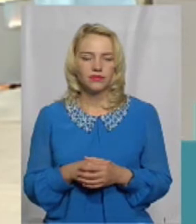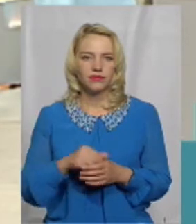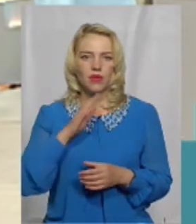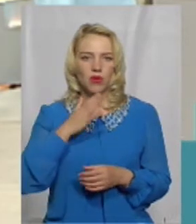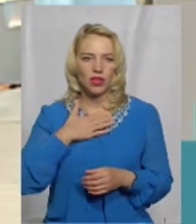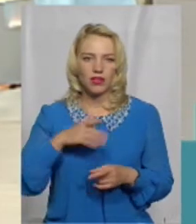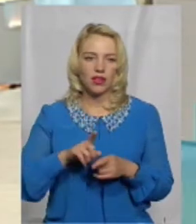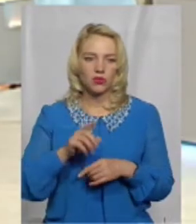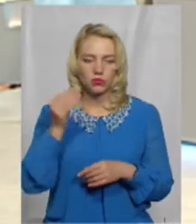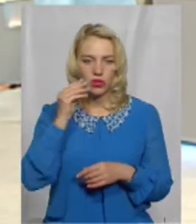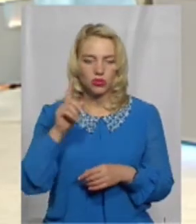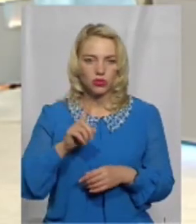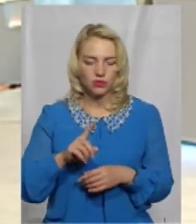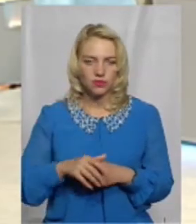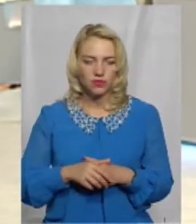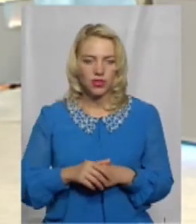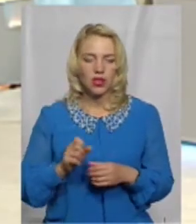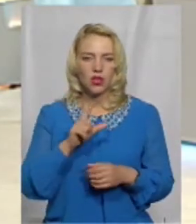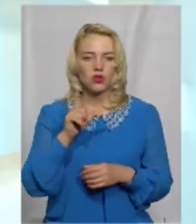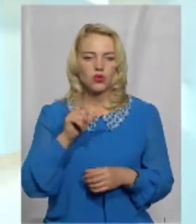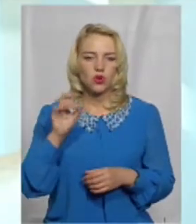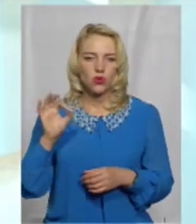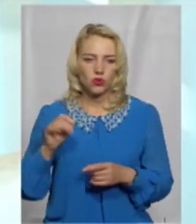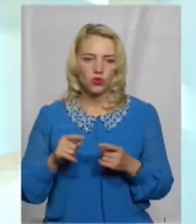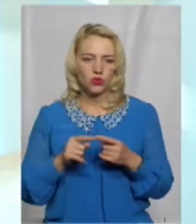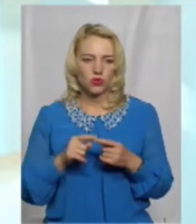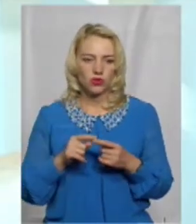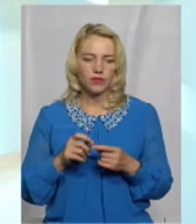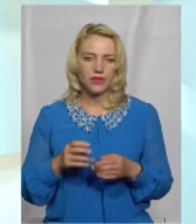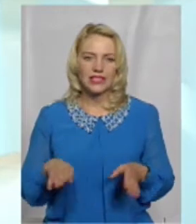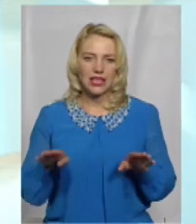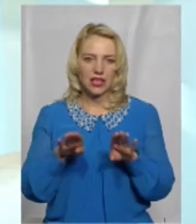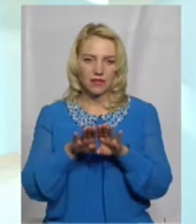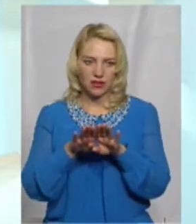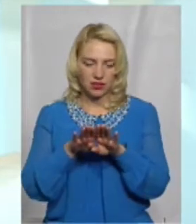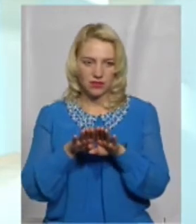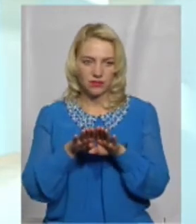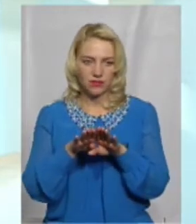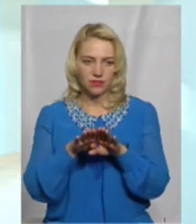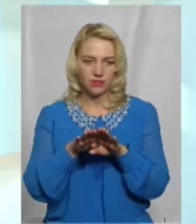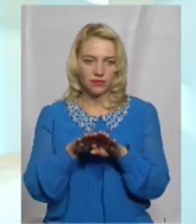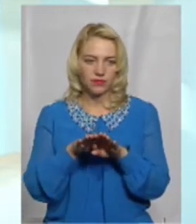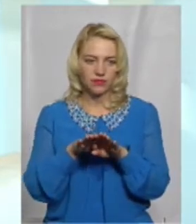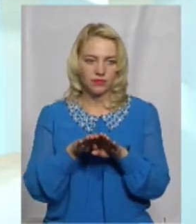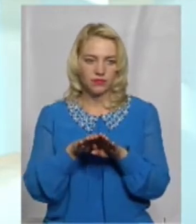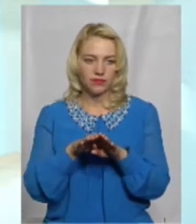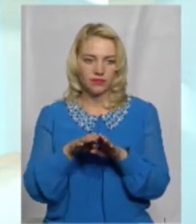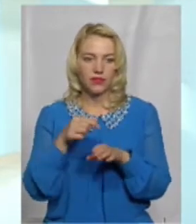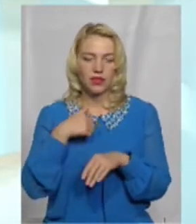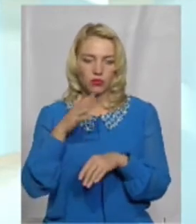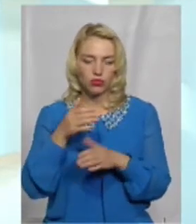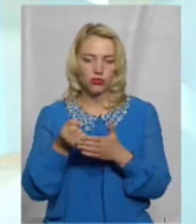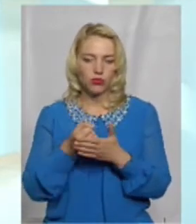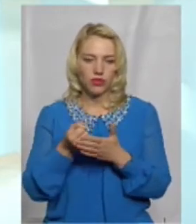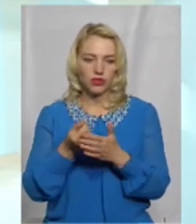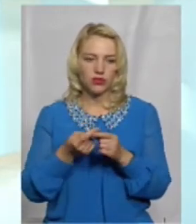Моя така думка, що зоокуточок закривати, я буду добиватися